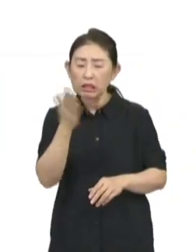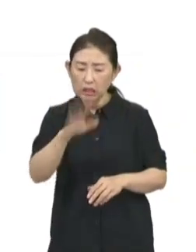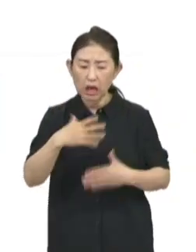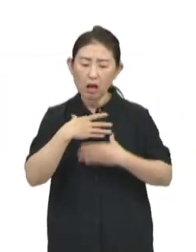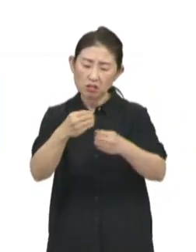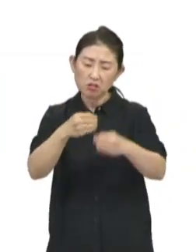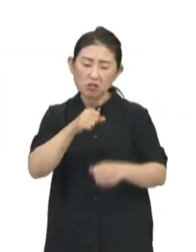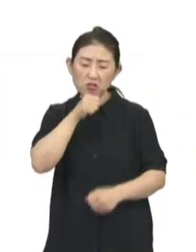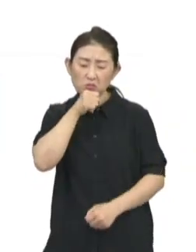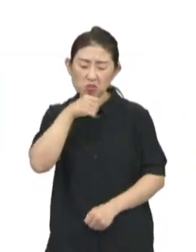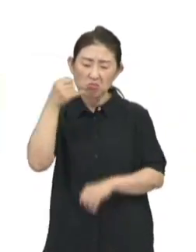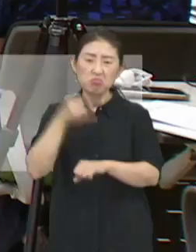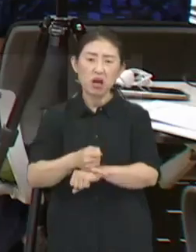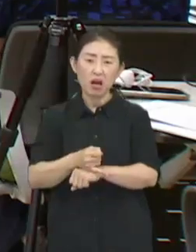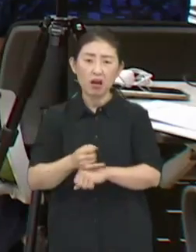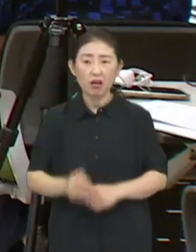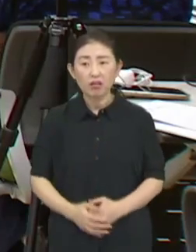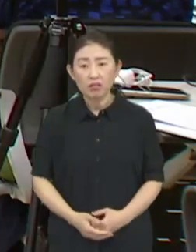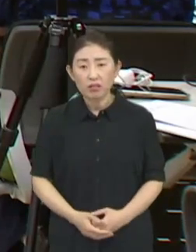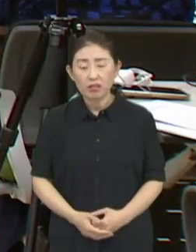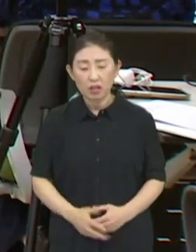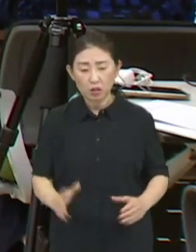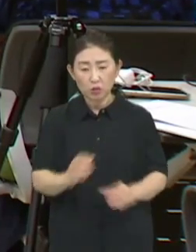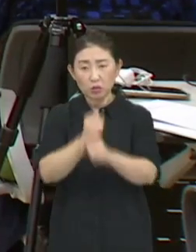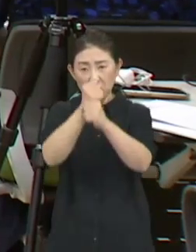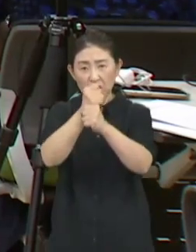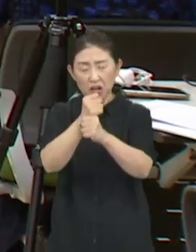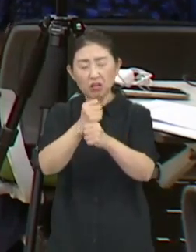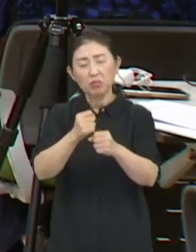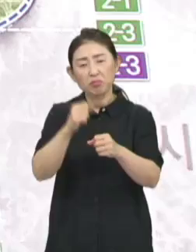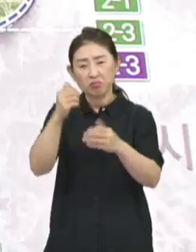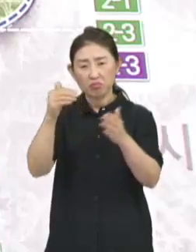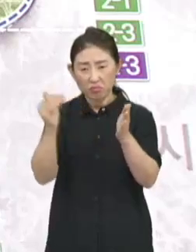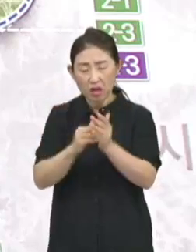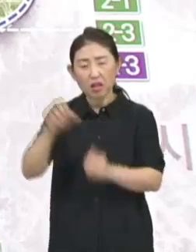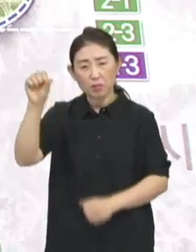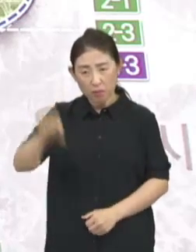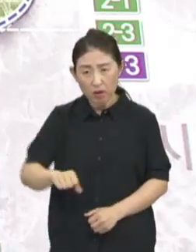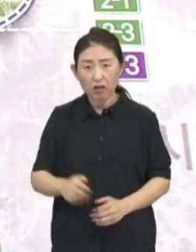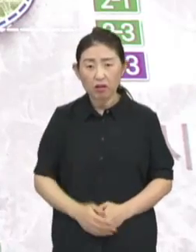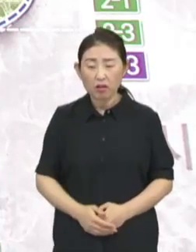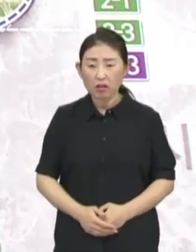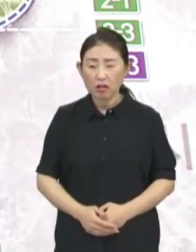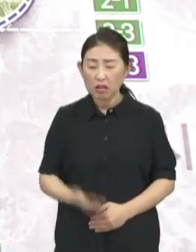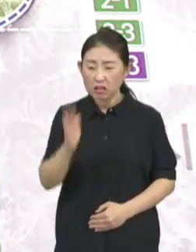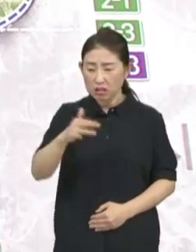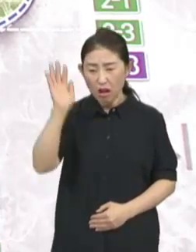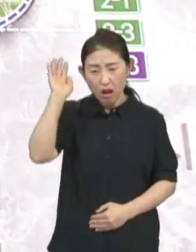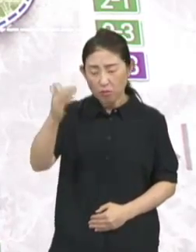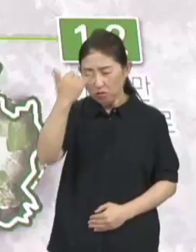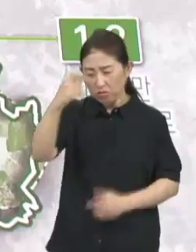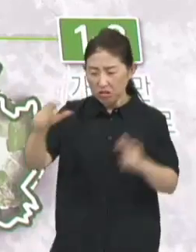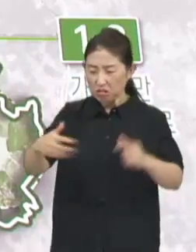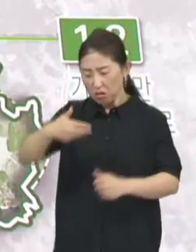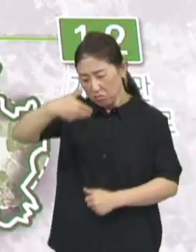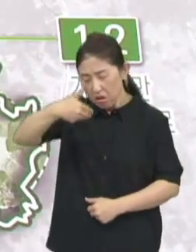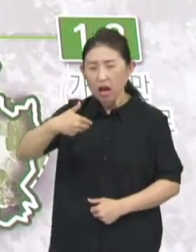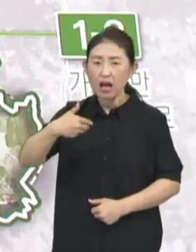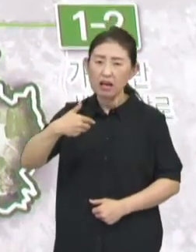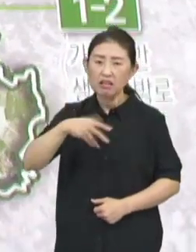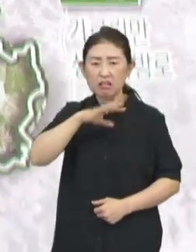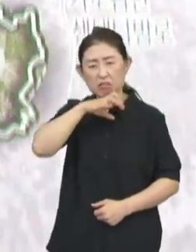평가에서조차 낙제점을 받아 충청권 홀대와 더불어 기재부 평가 위해 전문성 논란이 불거질 전망입니다